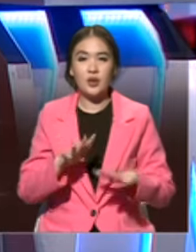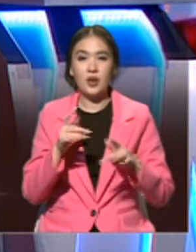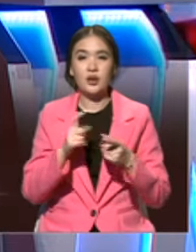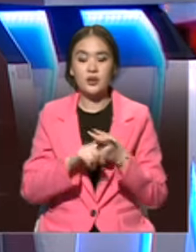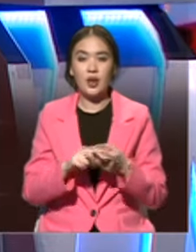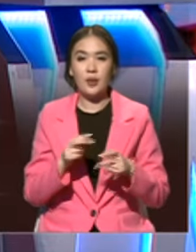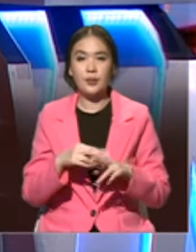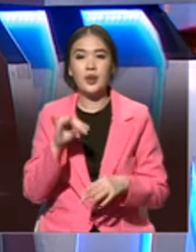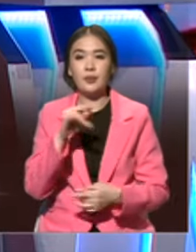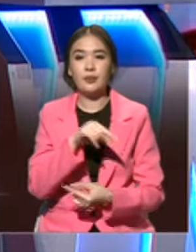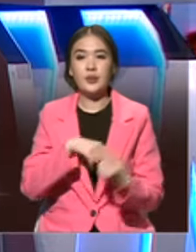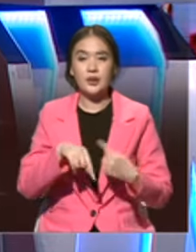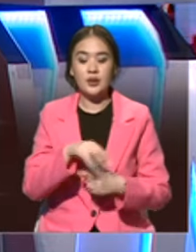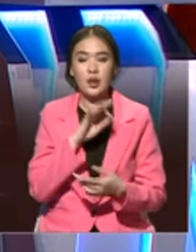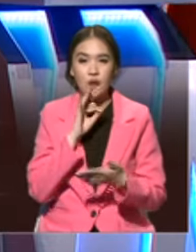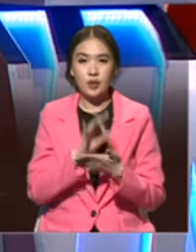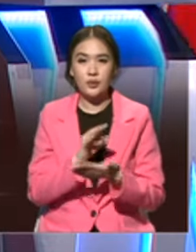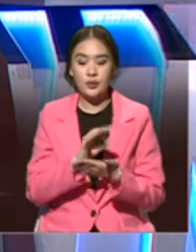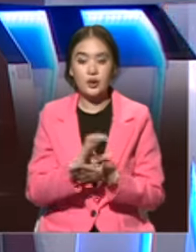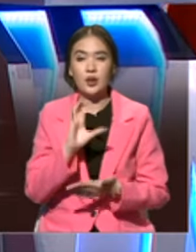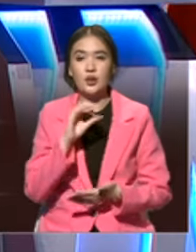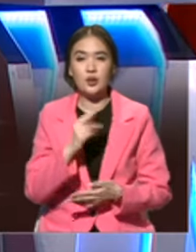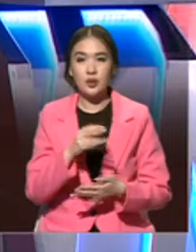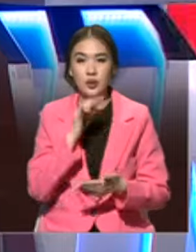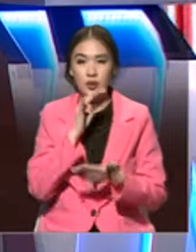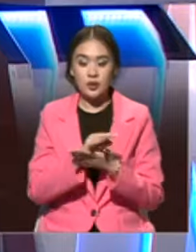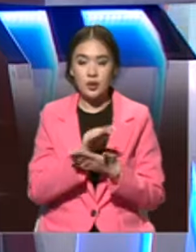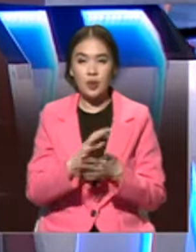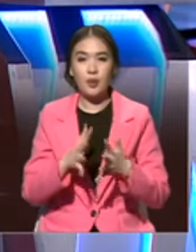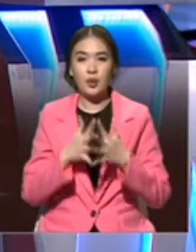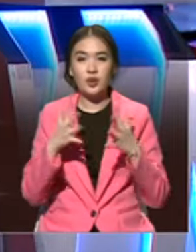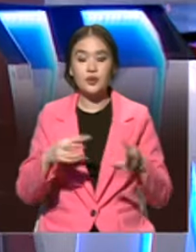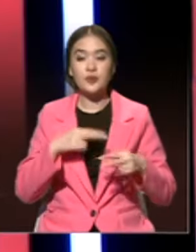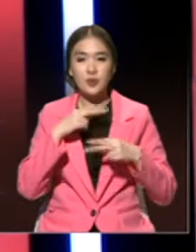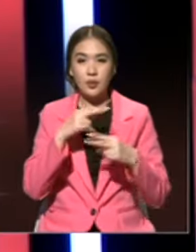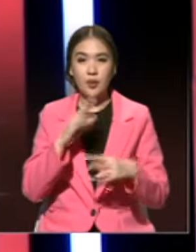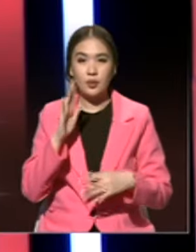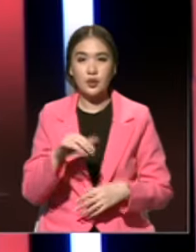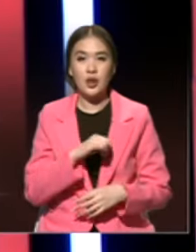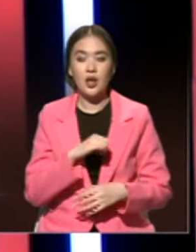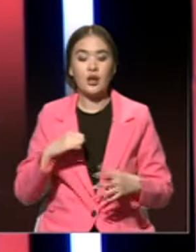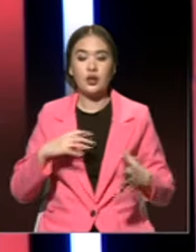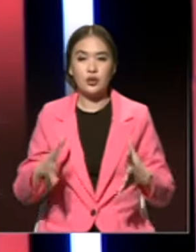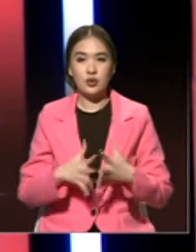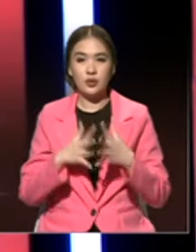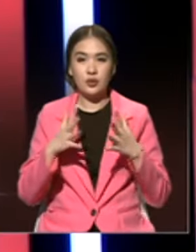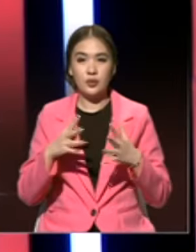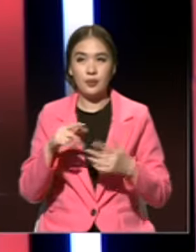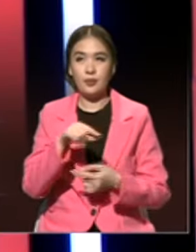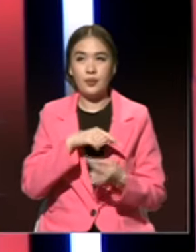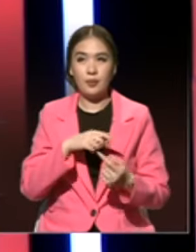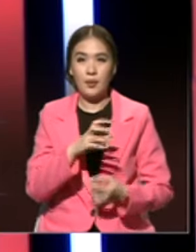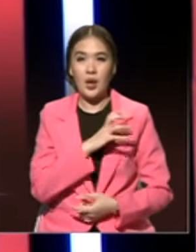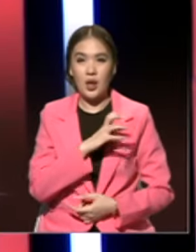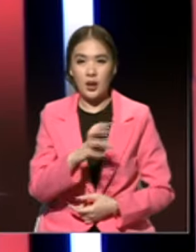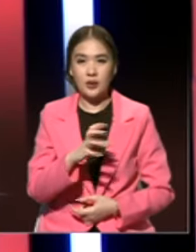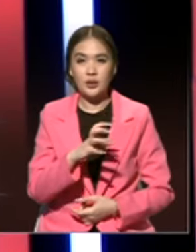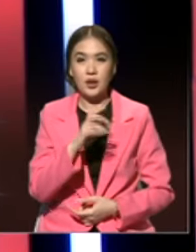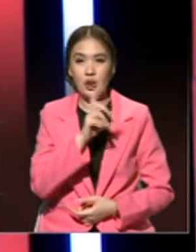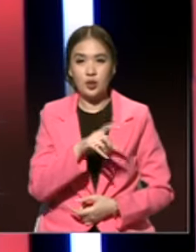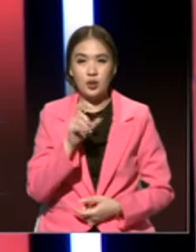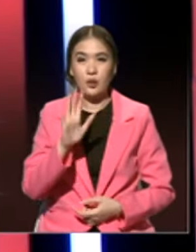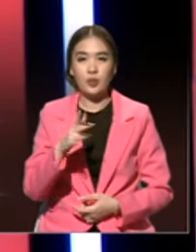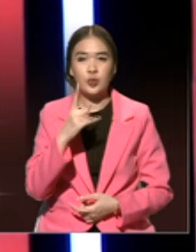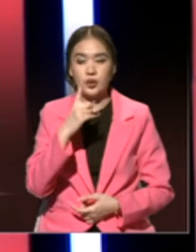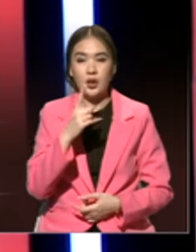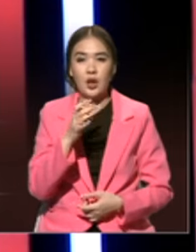бизнестің жауапкершілігі, бизнестің әлеуметтік жауапкершілігі баса назарда болады. Елдегі ең алқатты деген азаматтар бір-бір аймақты өзінің жаңа қамқорлығына